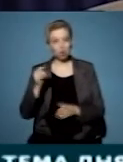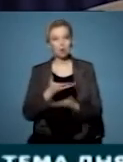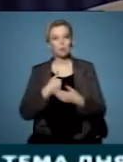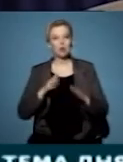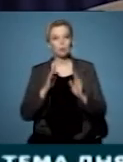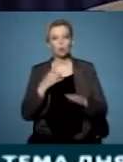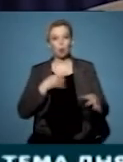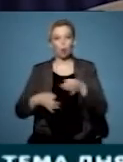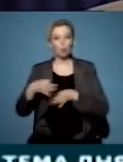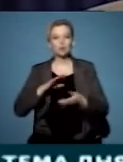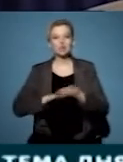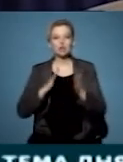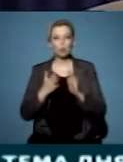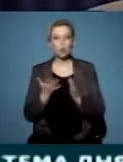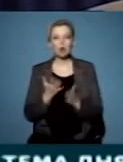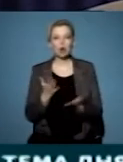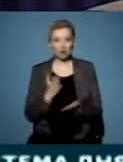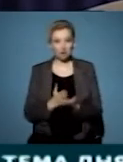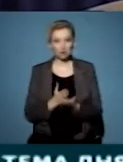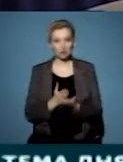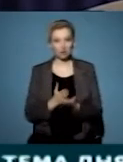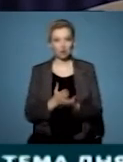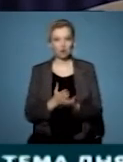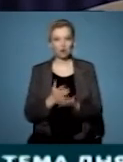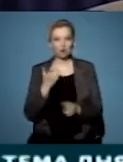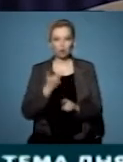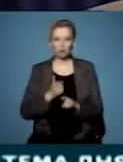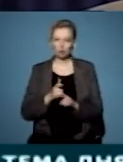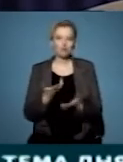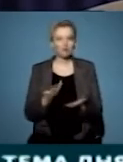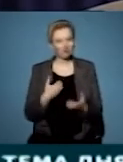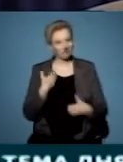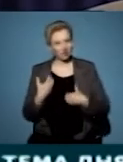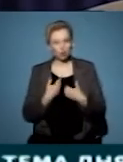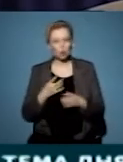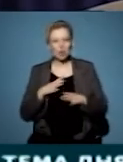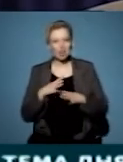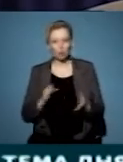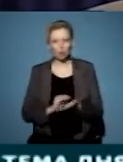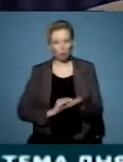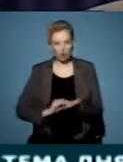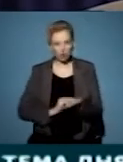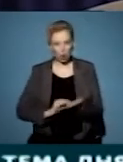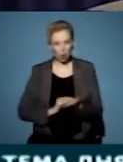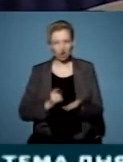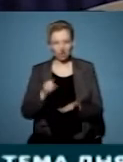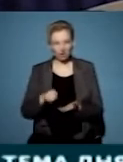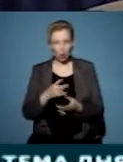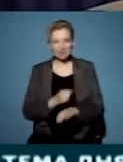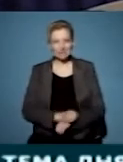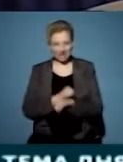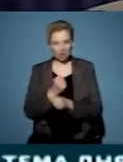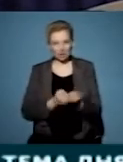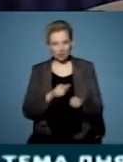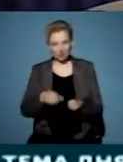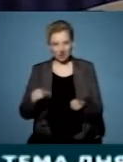будемо обговорювати ситуацію, яка склалася. Дуже боюся, щоб не було повторення оцього страйку